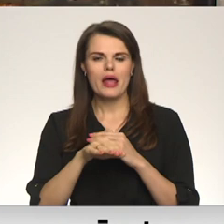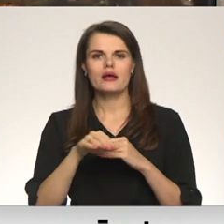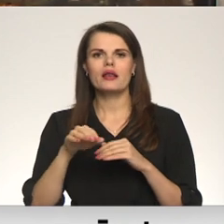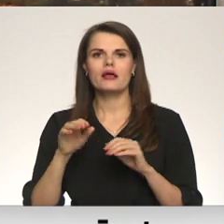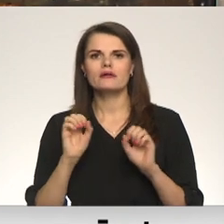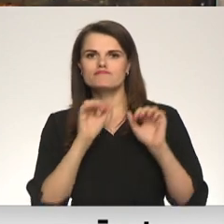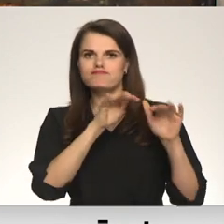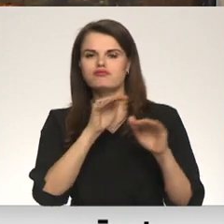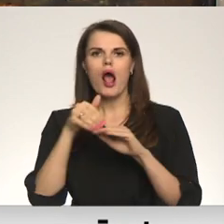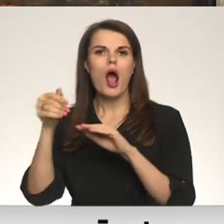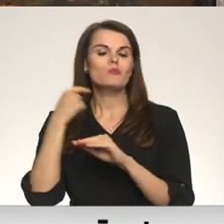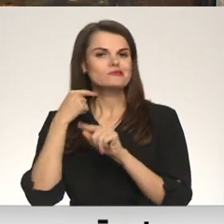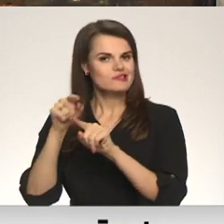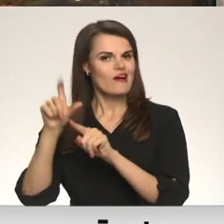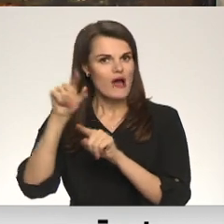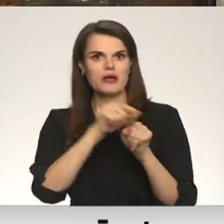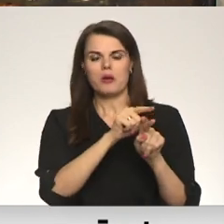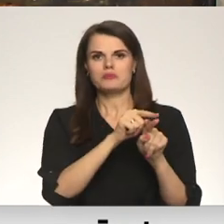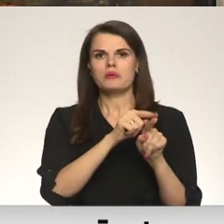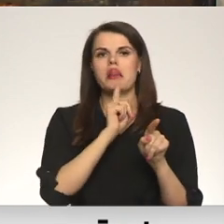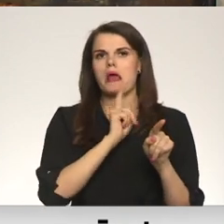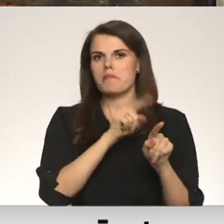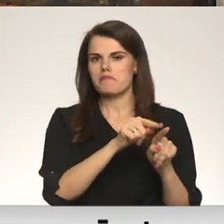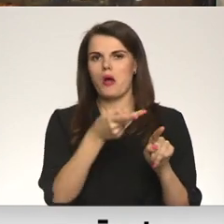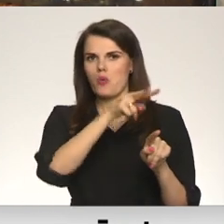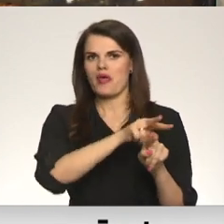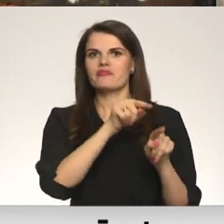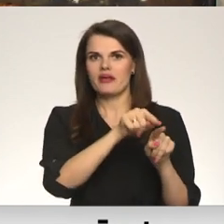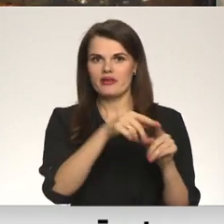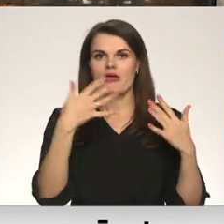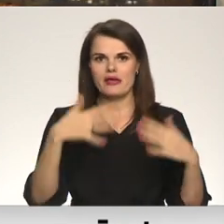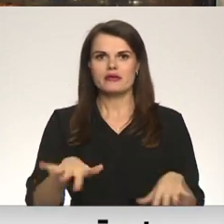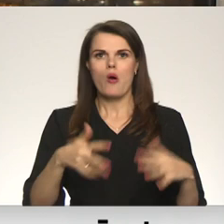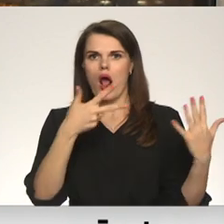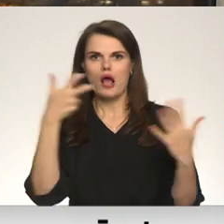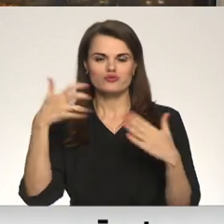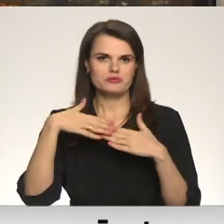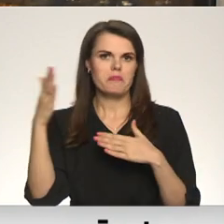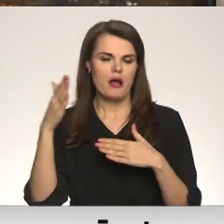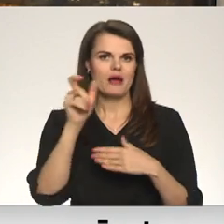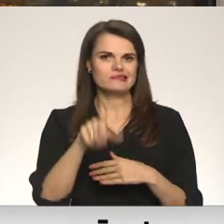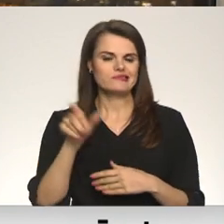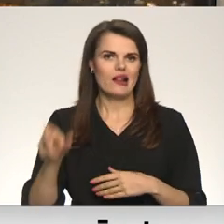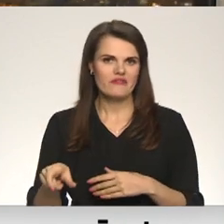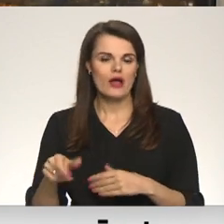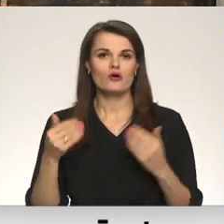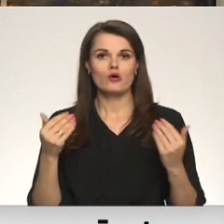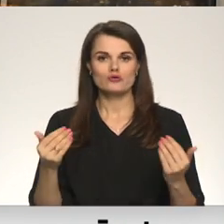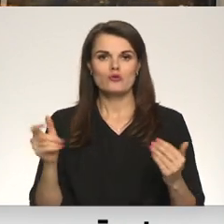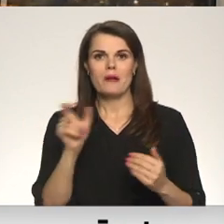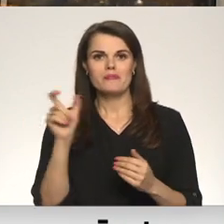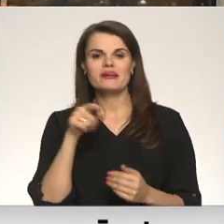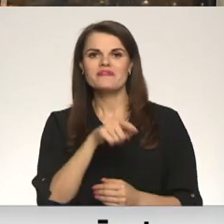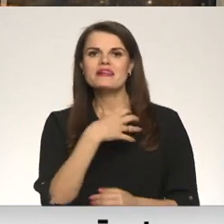Pilsētā un tuvējā Dienvidkurzemes novadā reģistrēto patvērumu meklētāju skaits jau pārsniedz 800. Šobrīd no Ukrainas atbēgušajiem